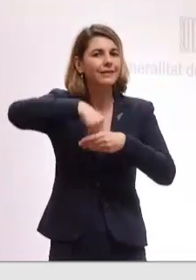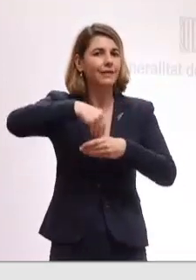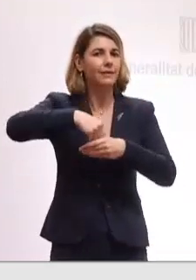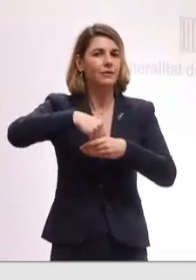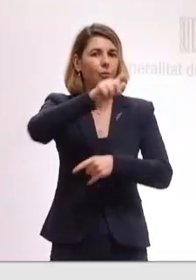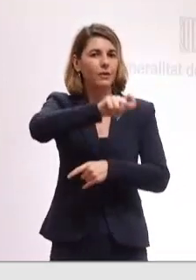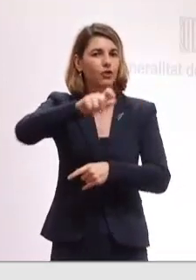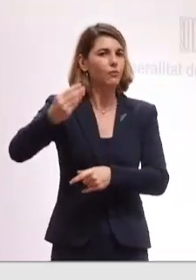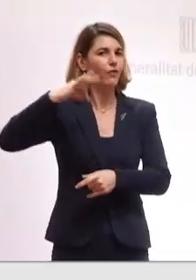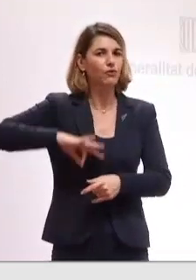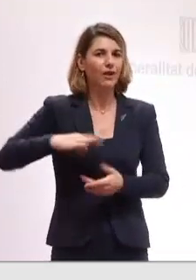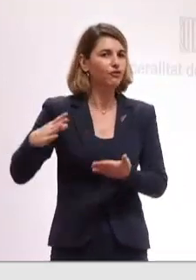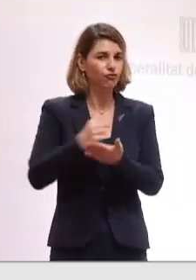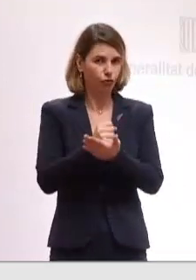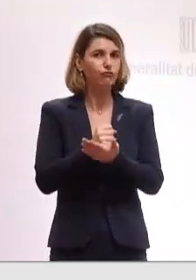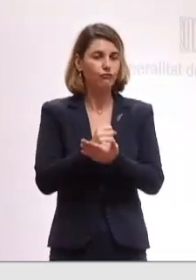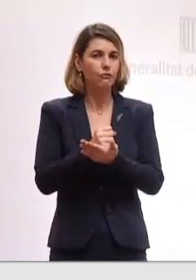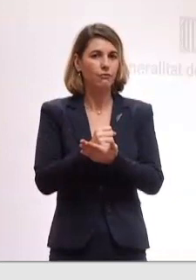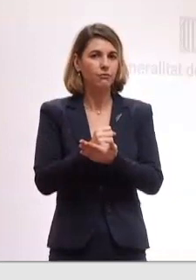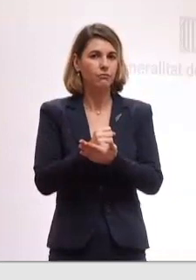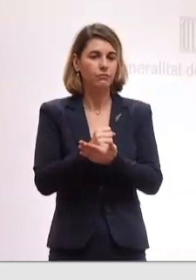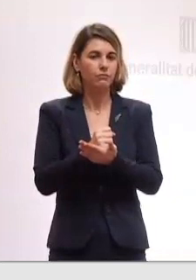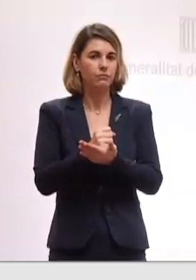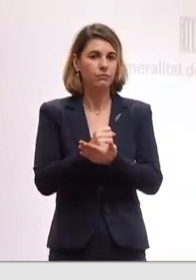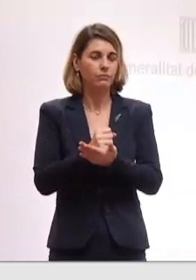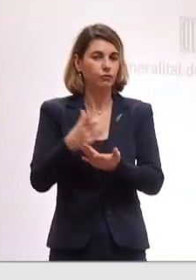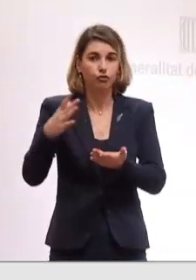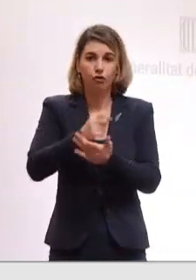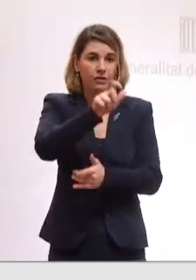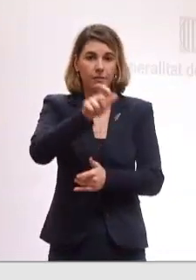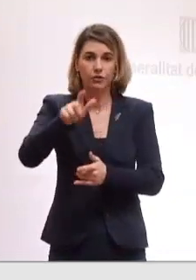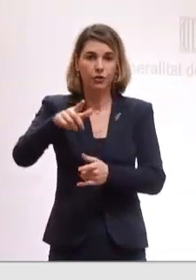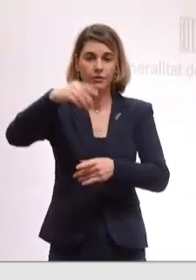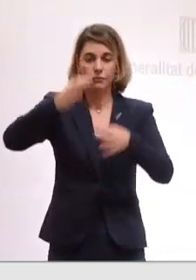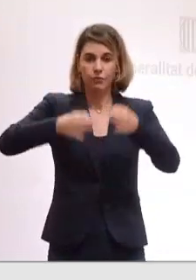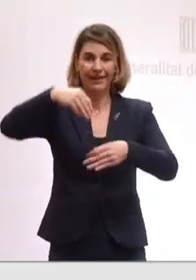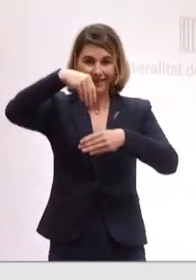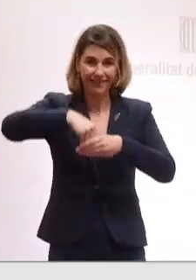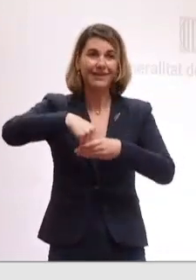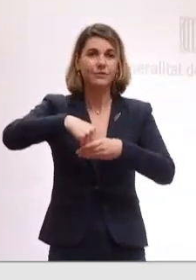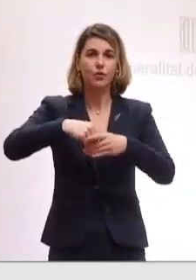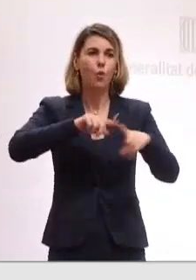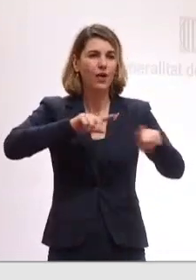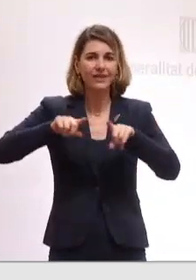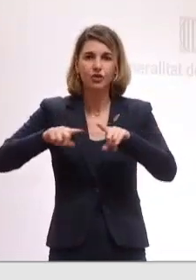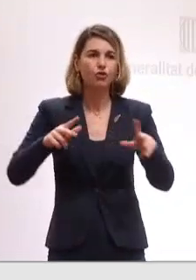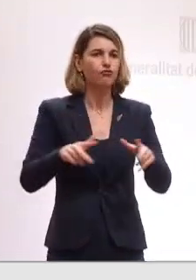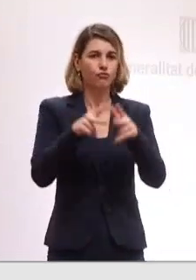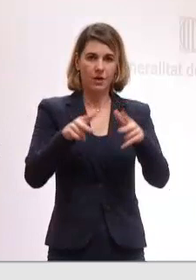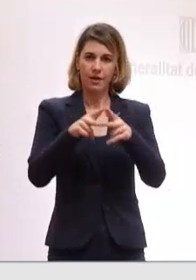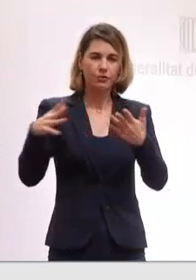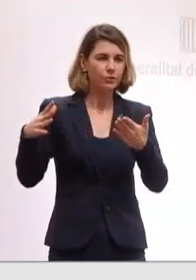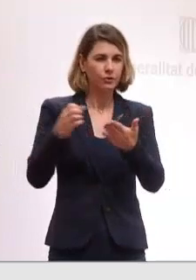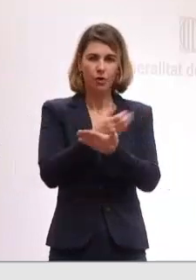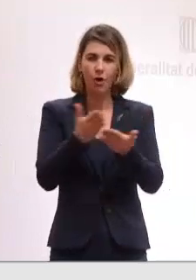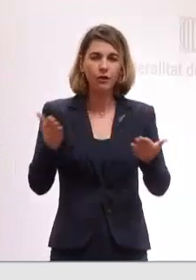els professionals, les corporacions dels operadors jurídics, organitzacions socials, posin